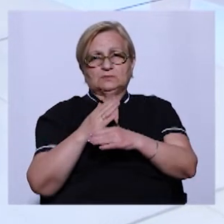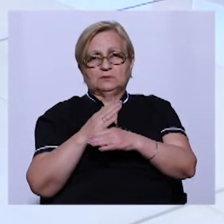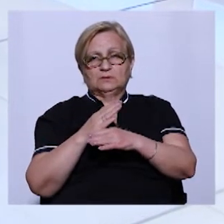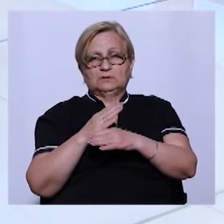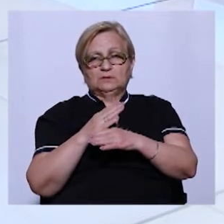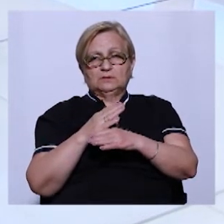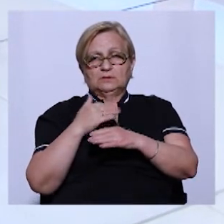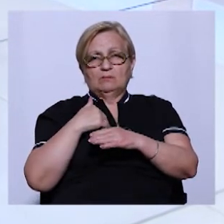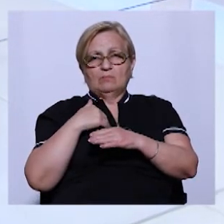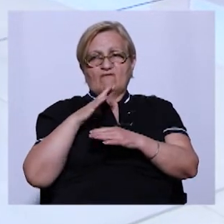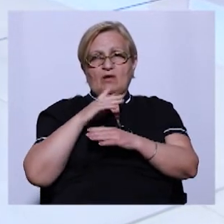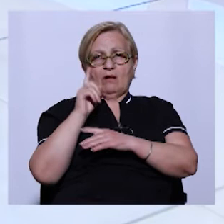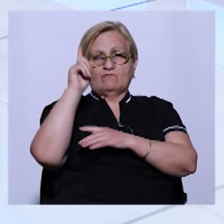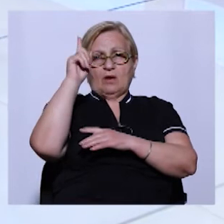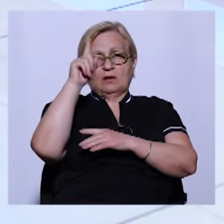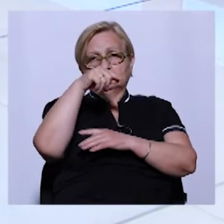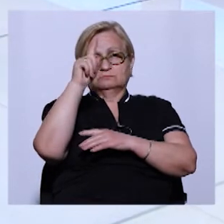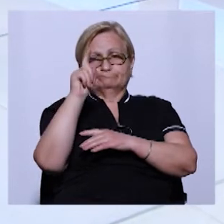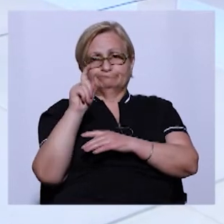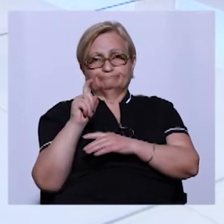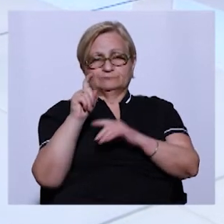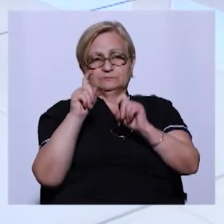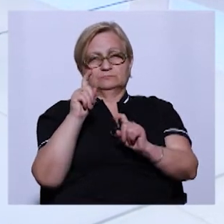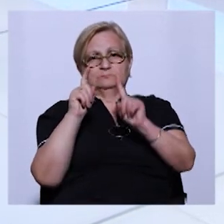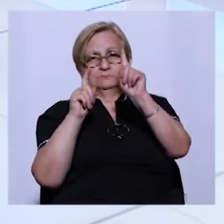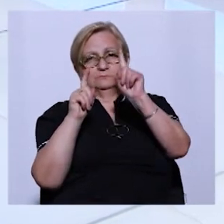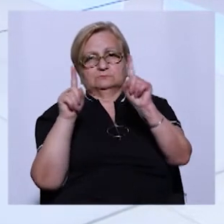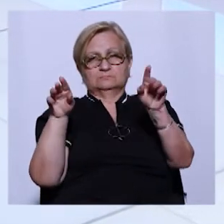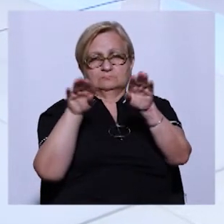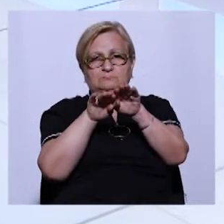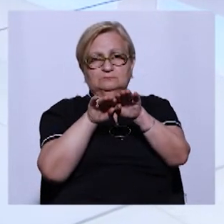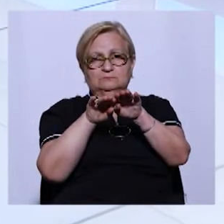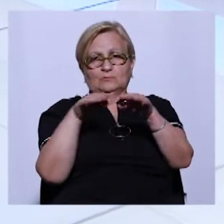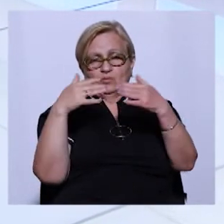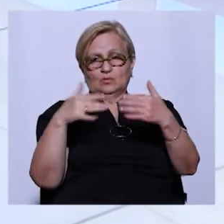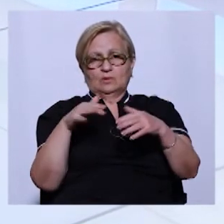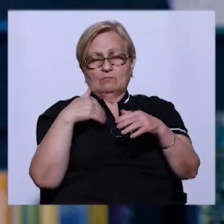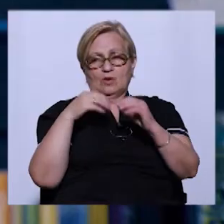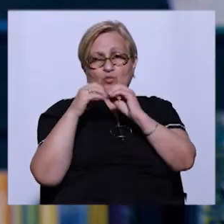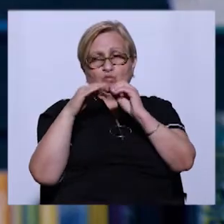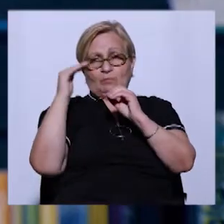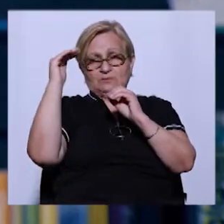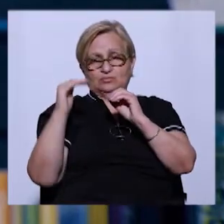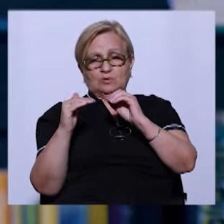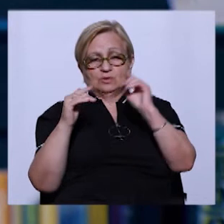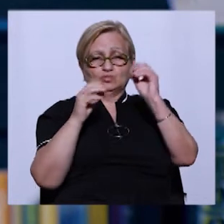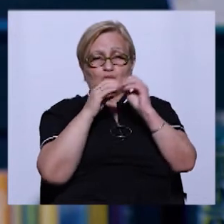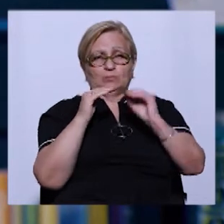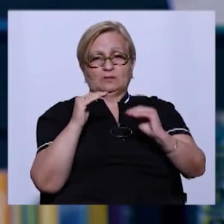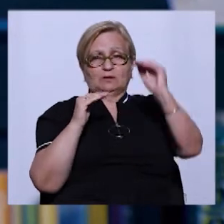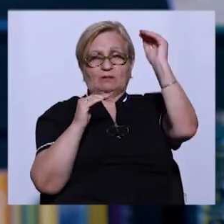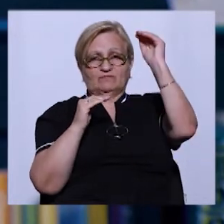მე ასე ვიყავი დავიკუზე. ის ზემოთ აიწია. აი ამ ხელა იყო ჩვენ შორის. მე 15 ჩამოვედი. 15 ჩამოვედი ქვემოთ. ის 15